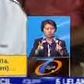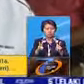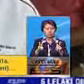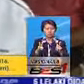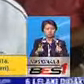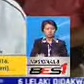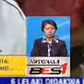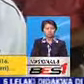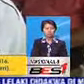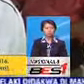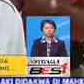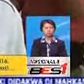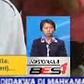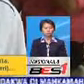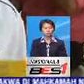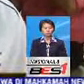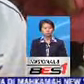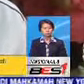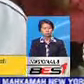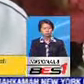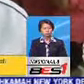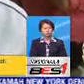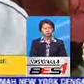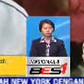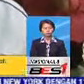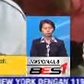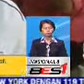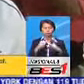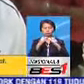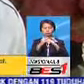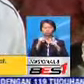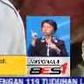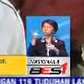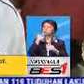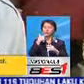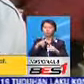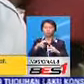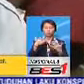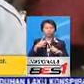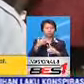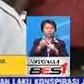maga, nyaku ngumai nasihat rumah kami. Rumah kami tu jai lama, dah tanam tahun